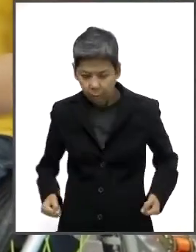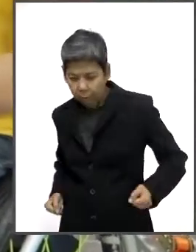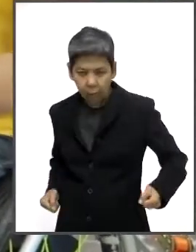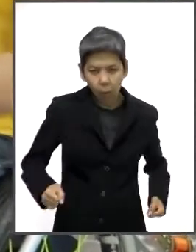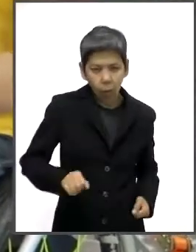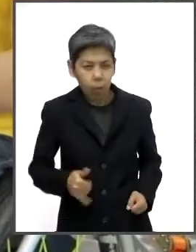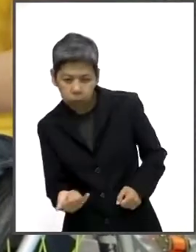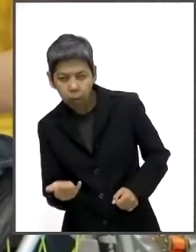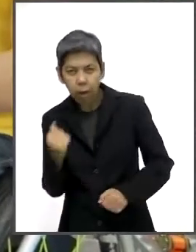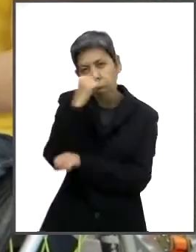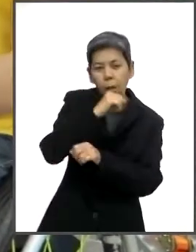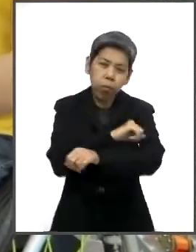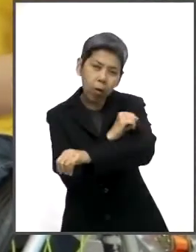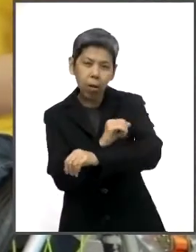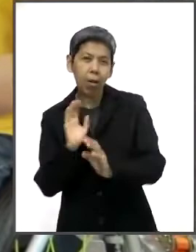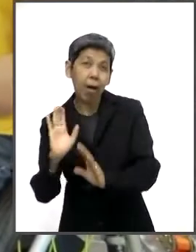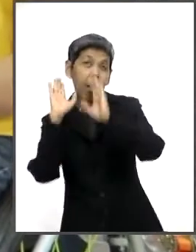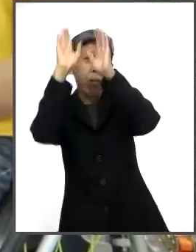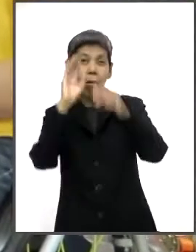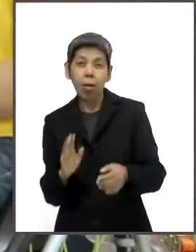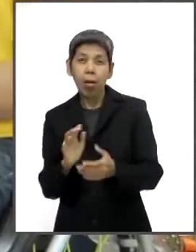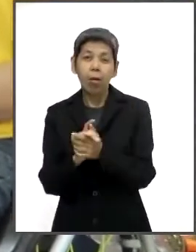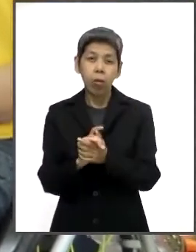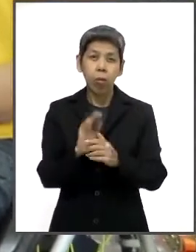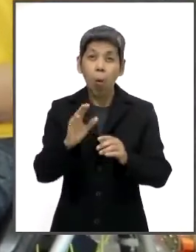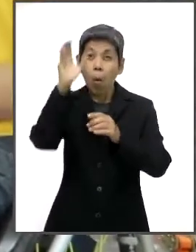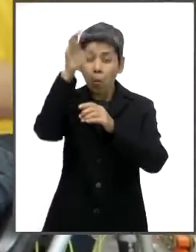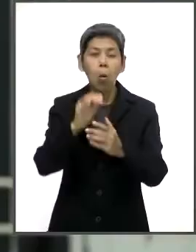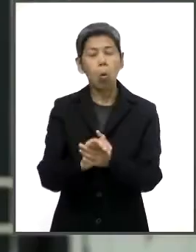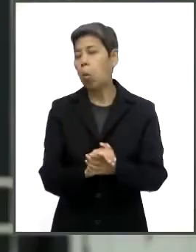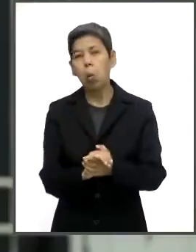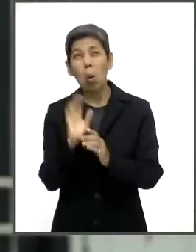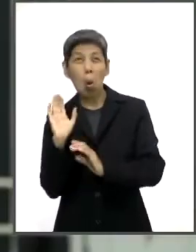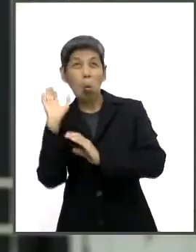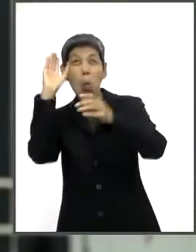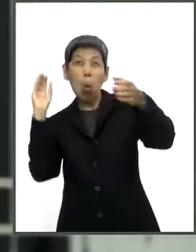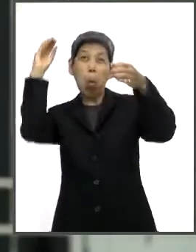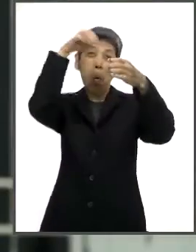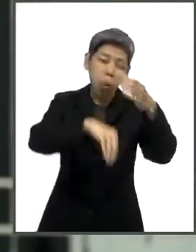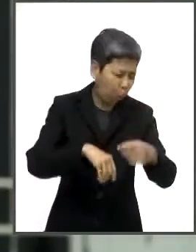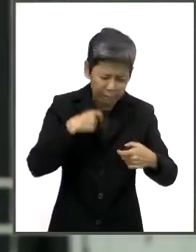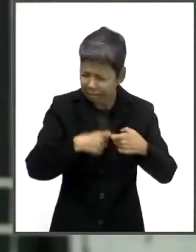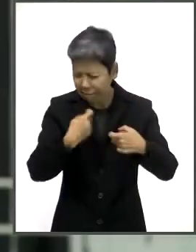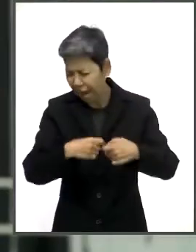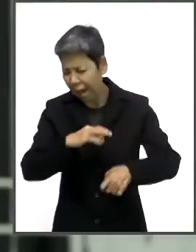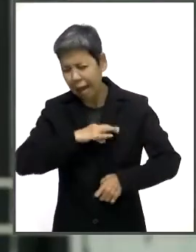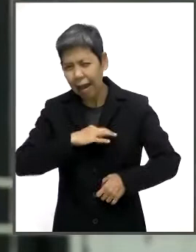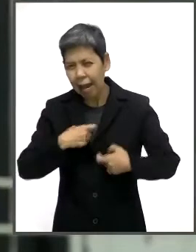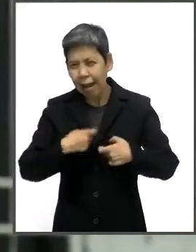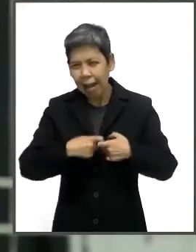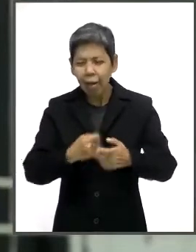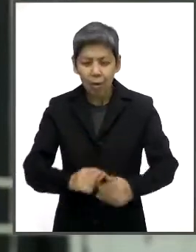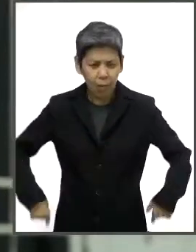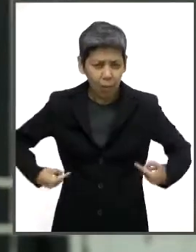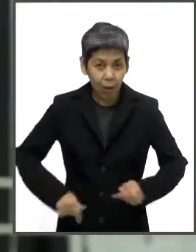จะโอ้โหล้มบ้างเจ็บบ้างชุดก็ชุดแป้นคนปกติตอนนั้นนะคะมันตอนนั้นอ่ะยากท้อเราจะเปรียบเทียบตรงนี้มากกว่